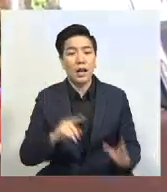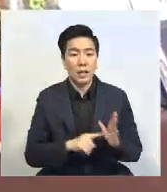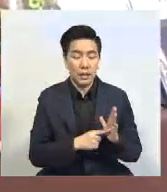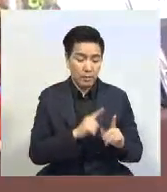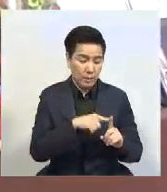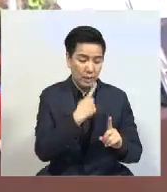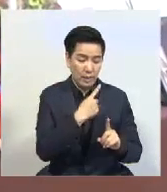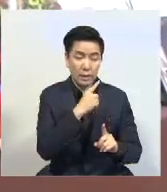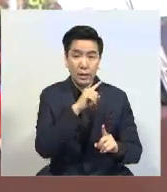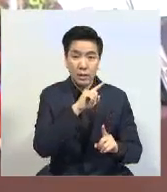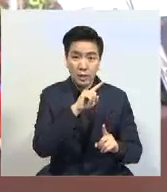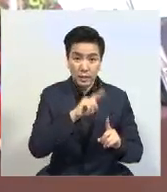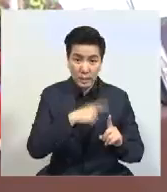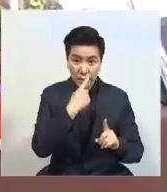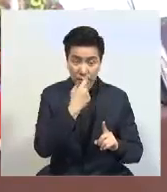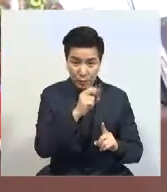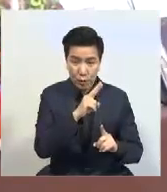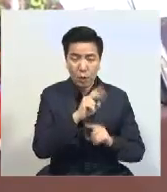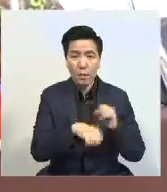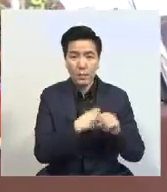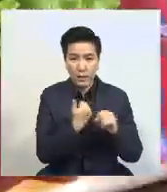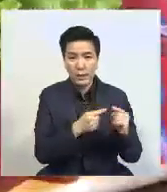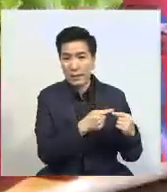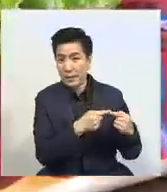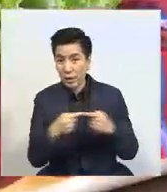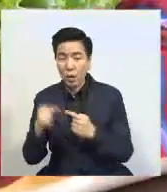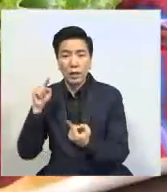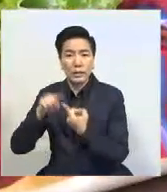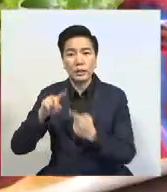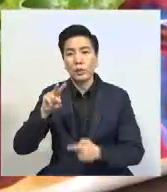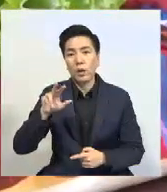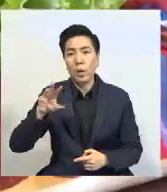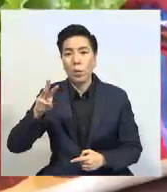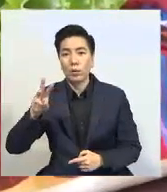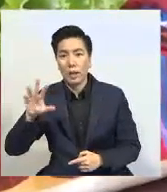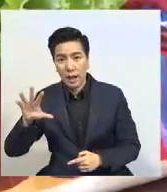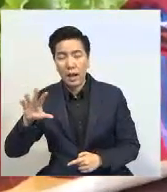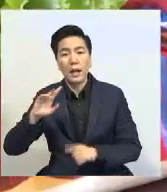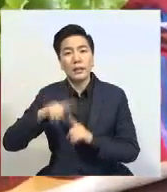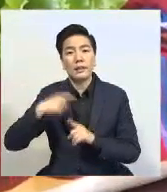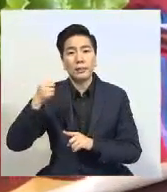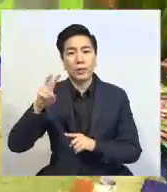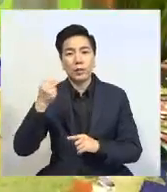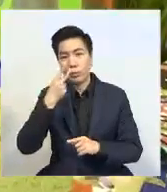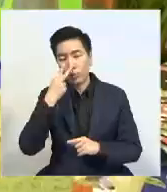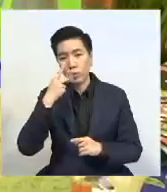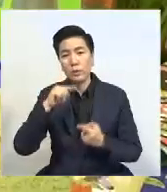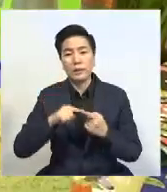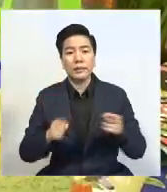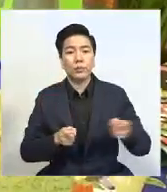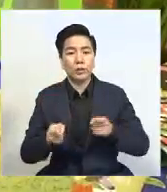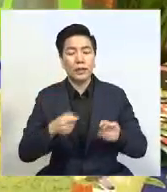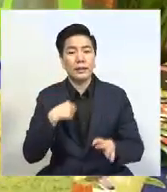1ธันวาคมปีนี้ไปจนถึง30พฤศจิกายนปี2565ไปฟังเสียงผู้จัดการธกส.